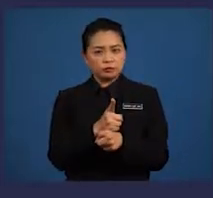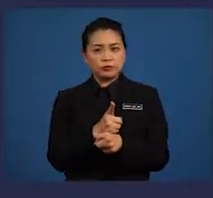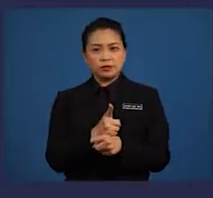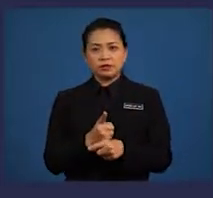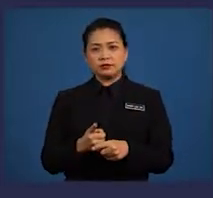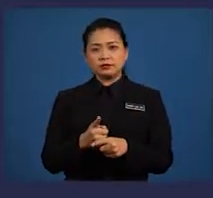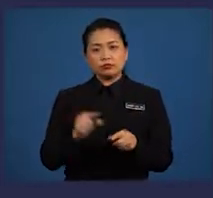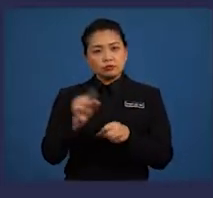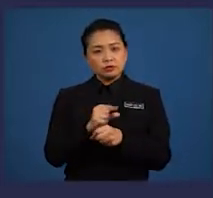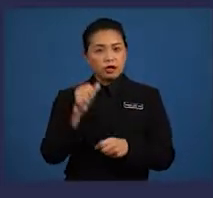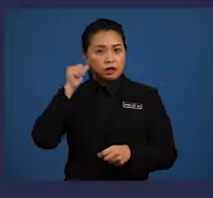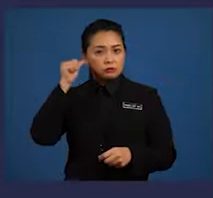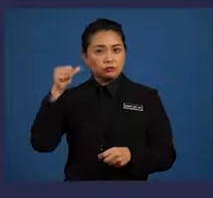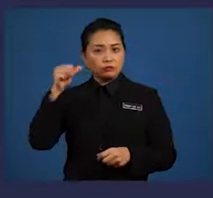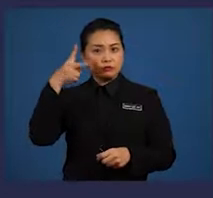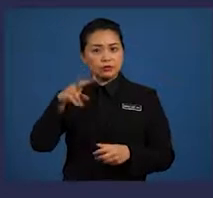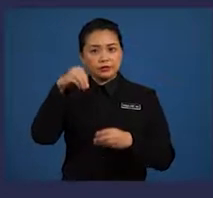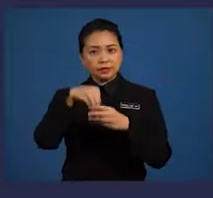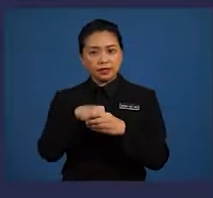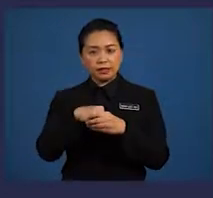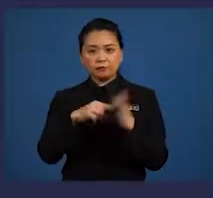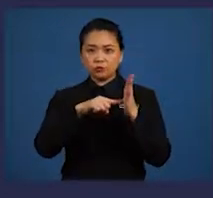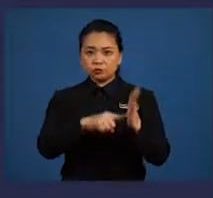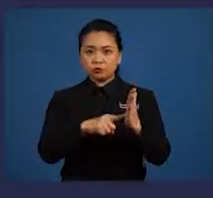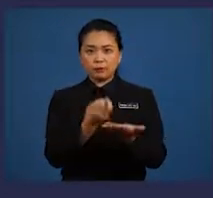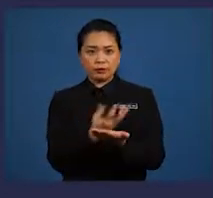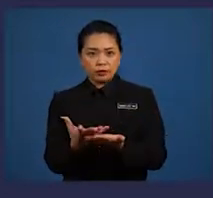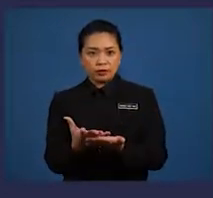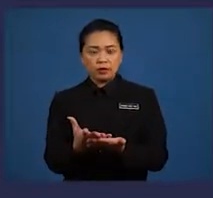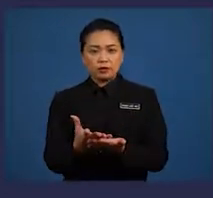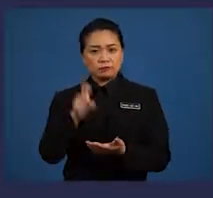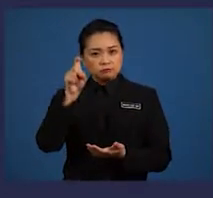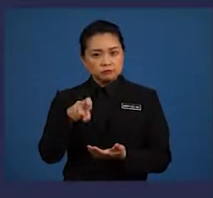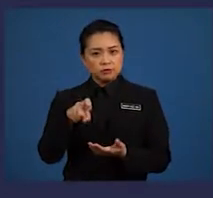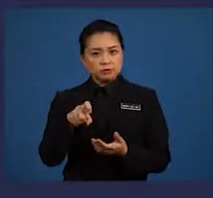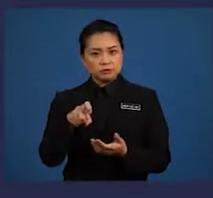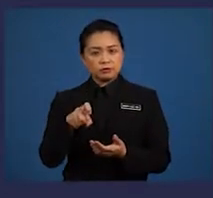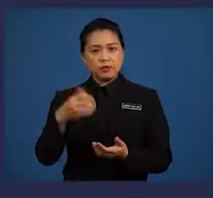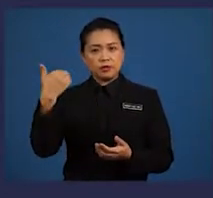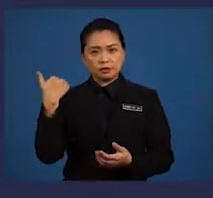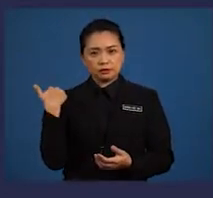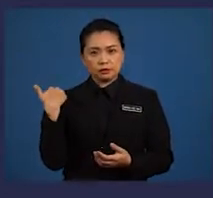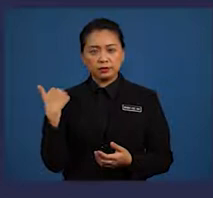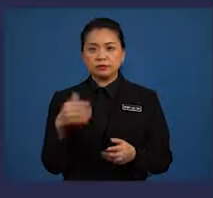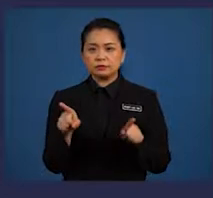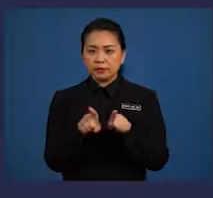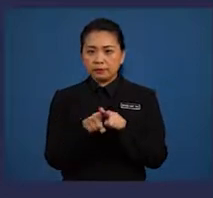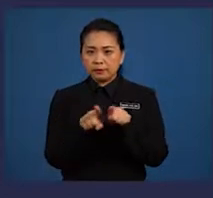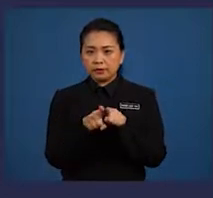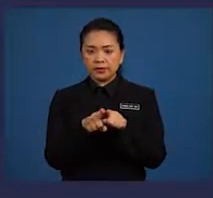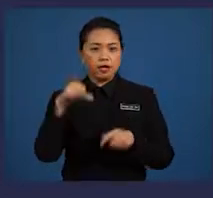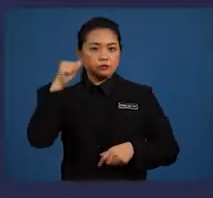figur dalam persembahan mati media interaktif ke wajahnya mengambil firepro karep berikut seperti